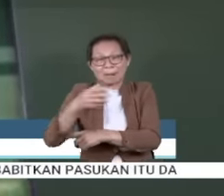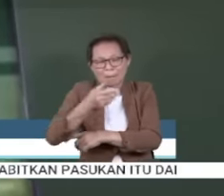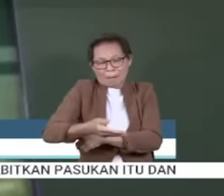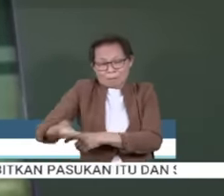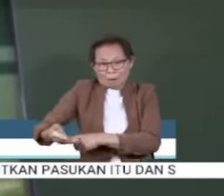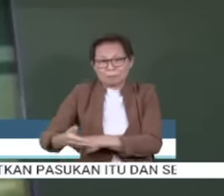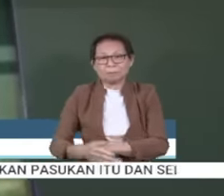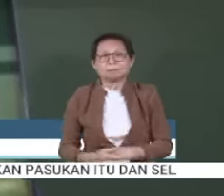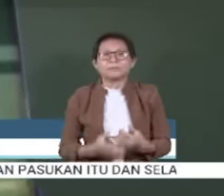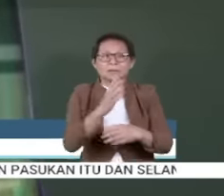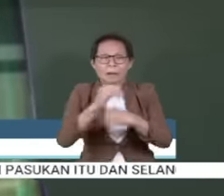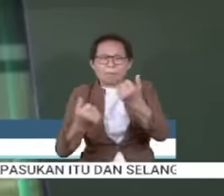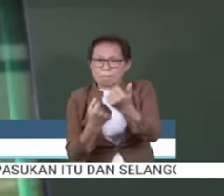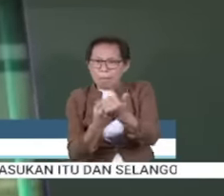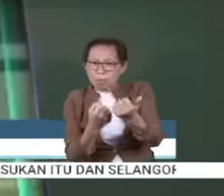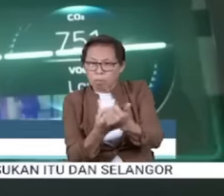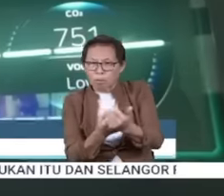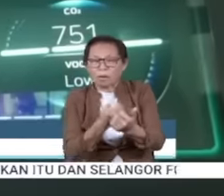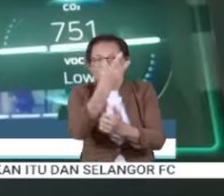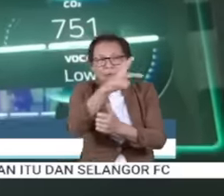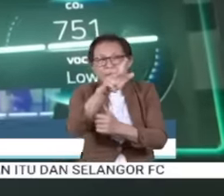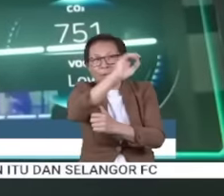menyumbang kira-kira